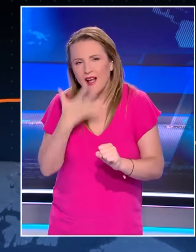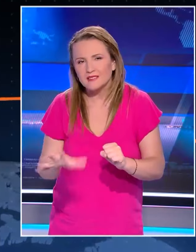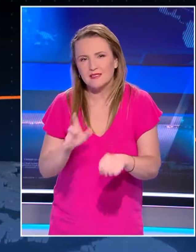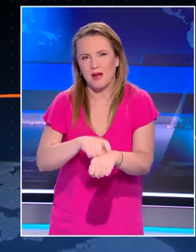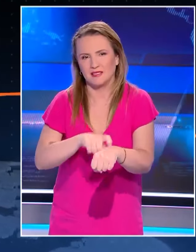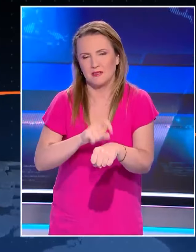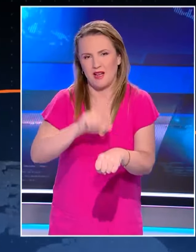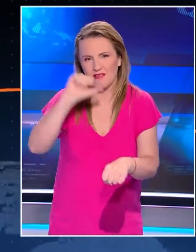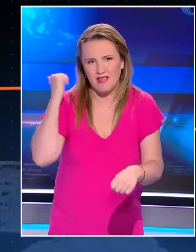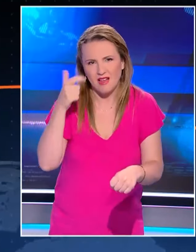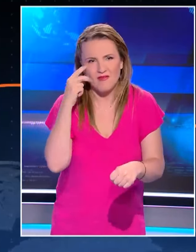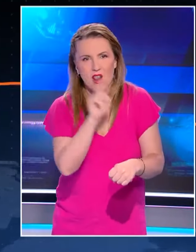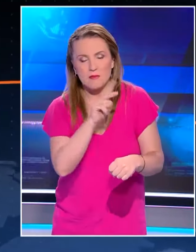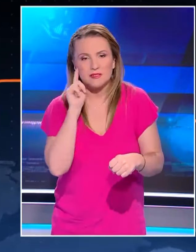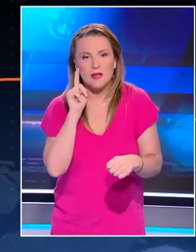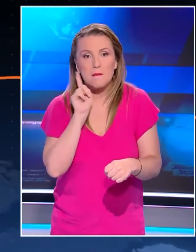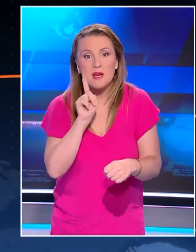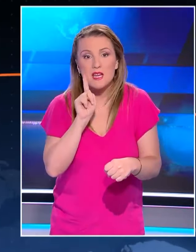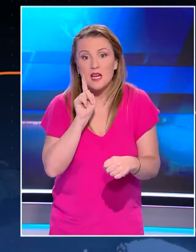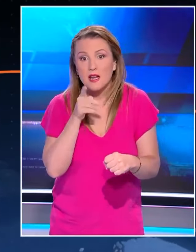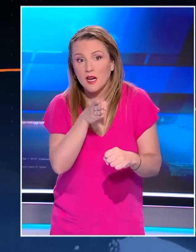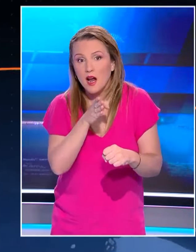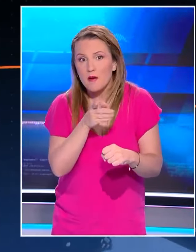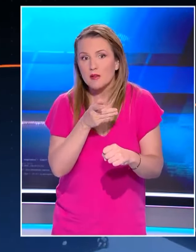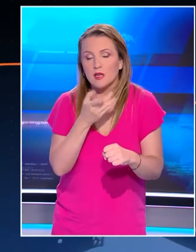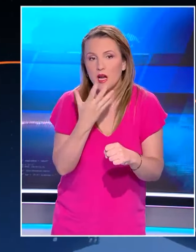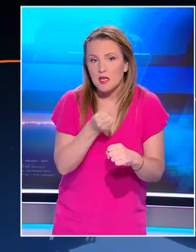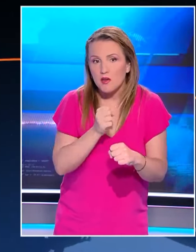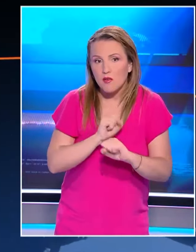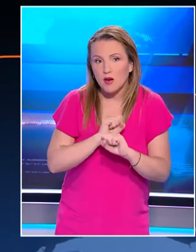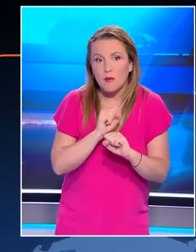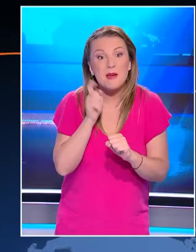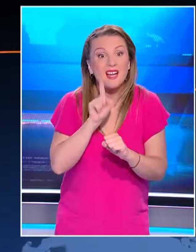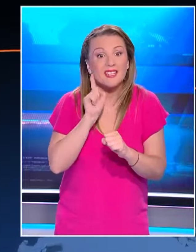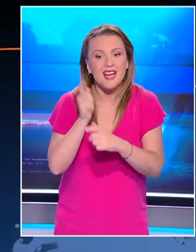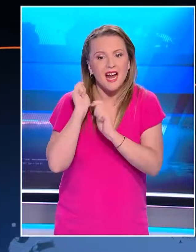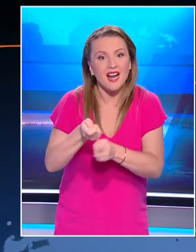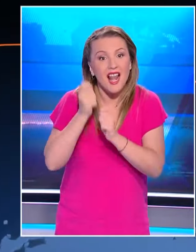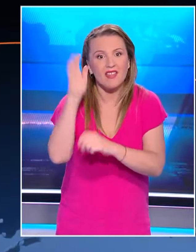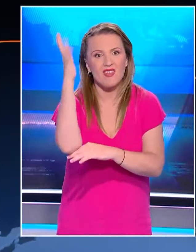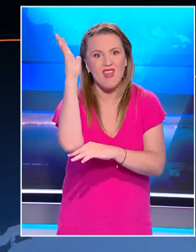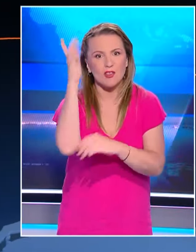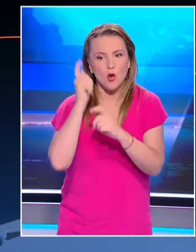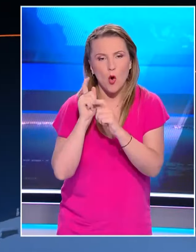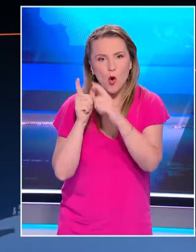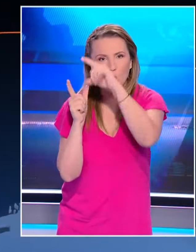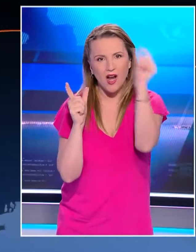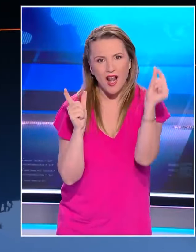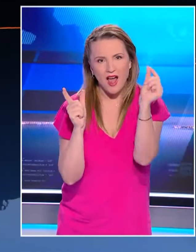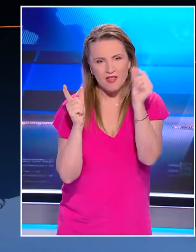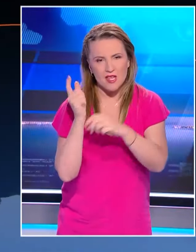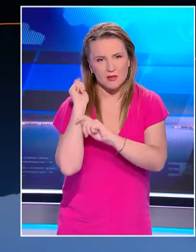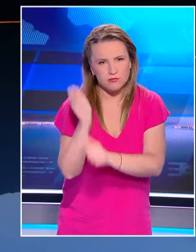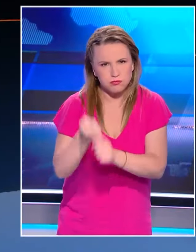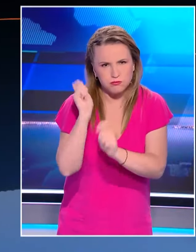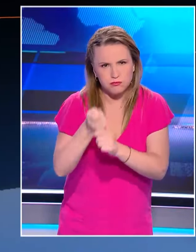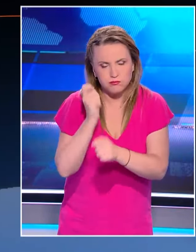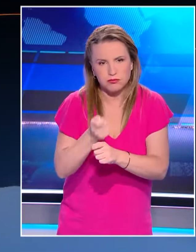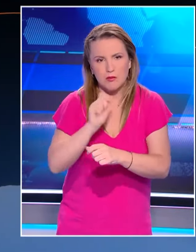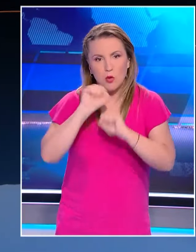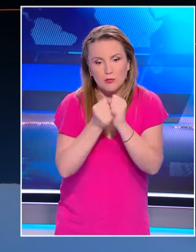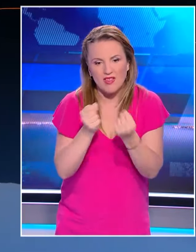σκηνές. Βλέπετε και μια γυναίκα μέσα στο οικόπεδο με το κλαδί να προσπαθεί να περιορίσει το μέτωπο.